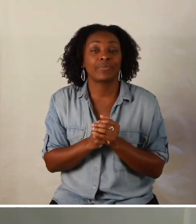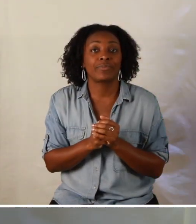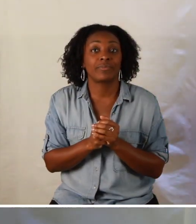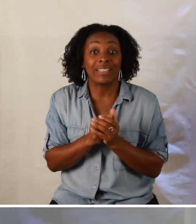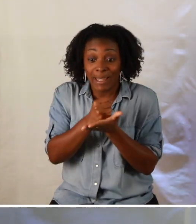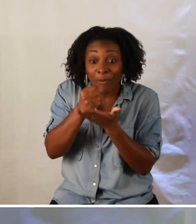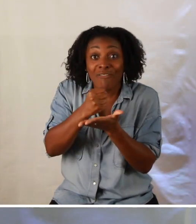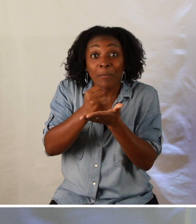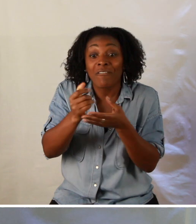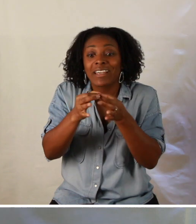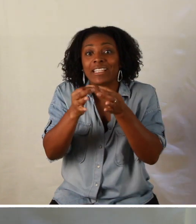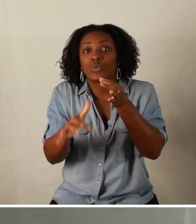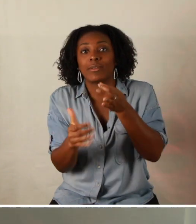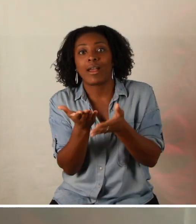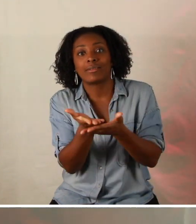résultat de l'épreuve.